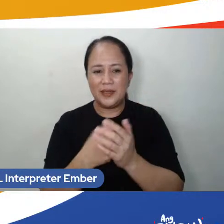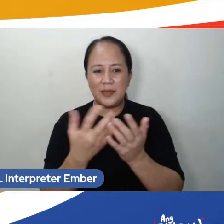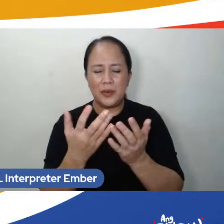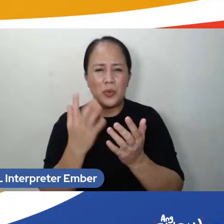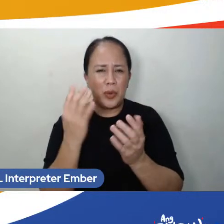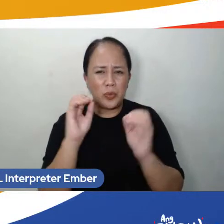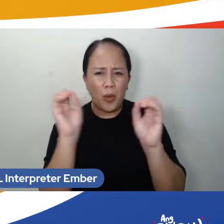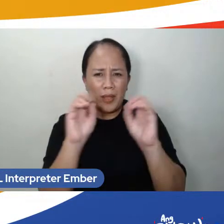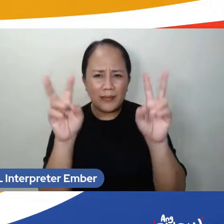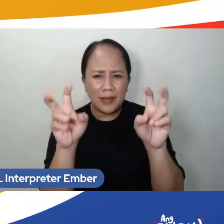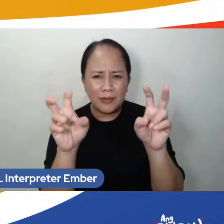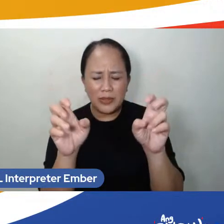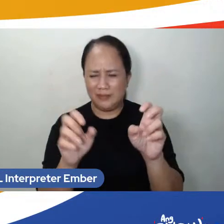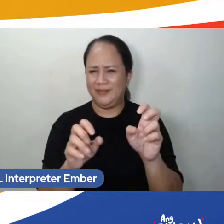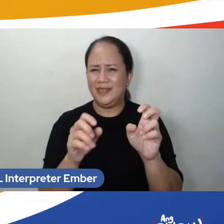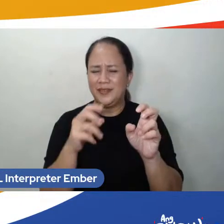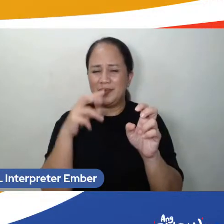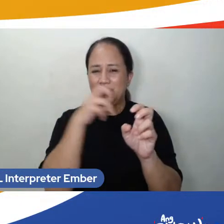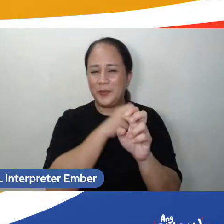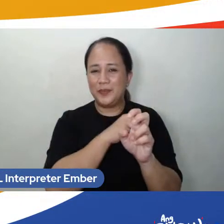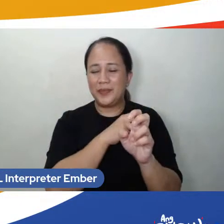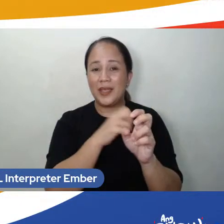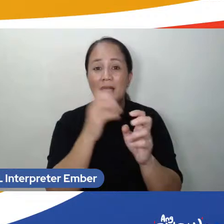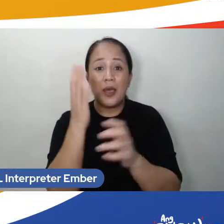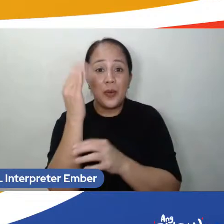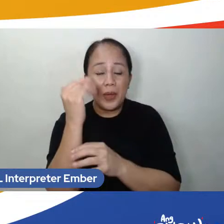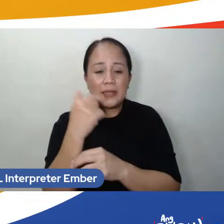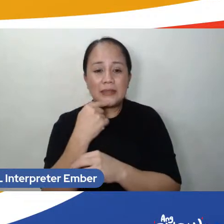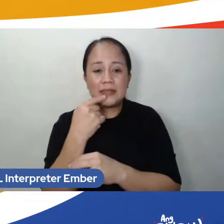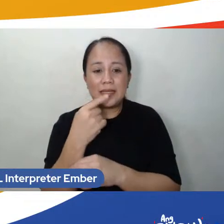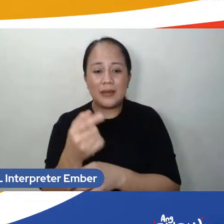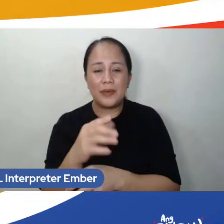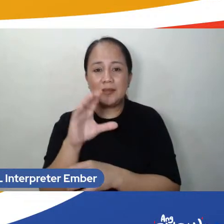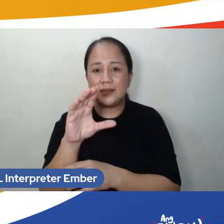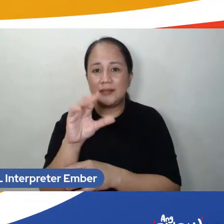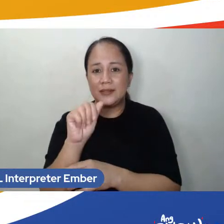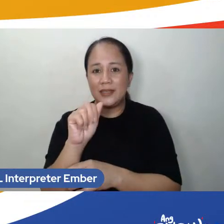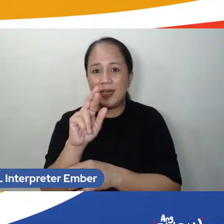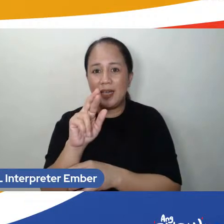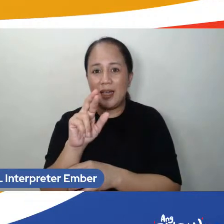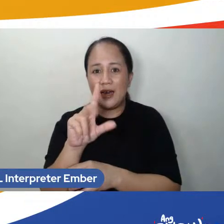ito? Medyo tongue twister yon. Kasi nga sabi nga ni Carlo Aquino,